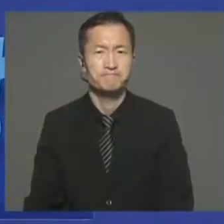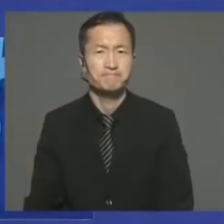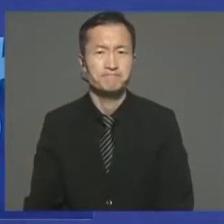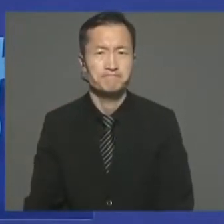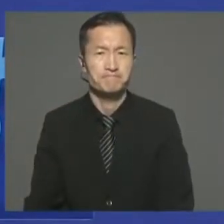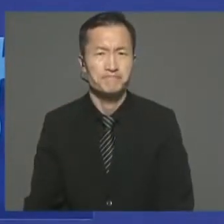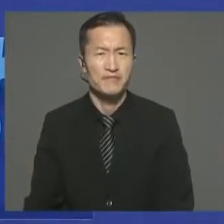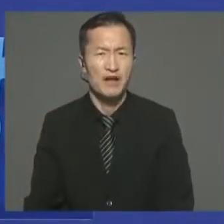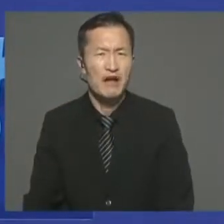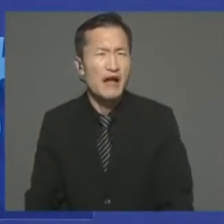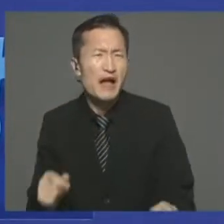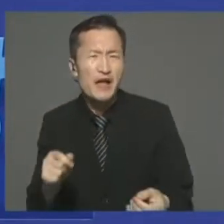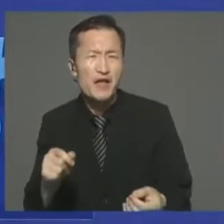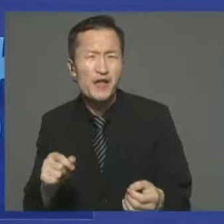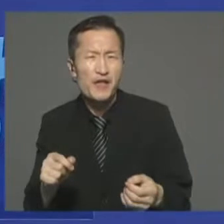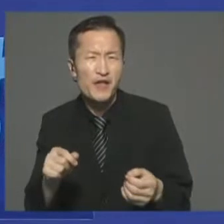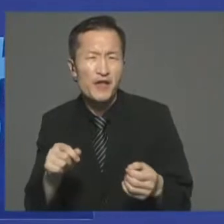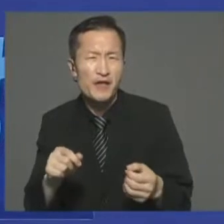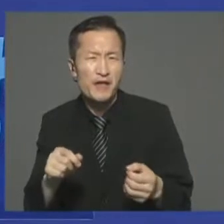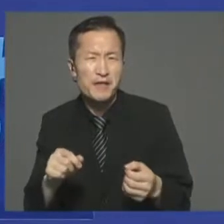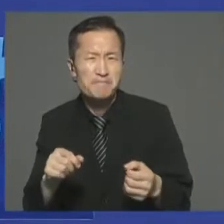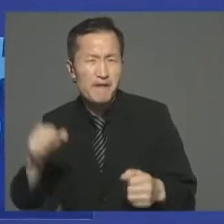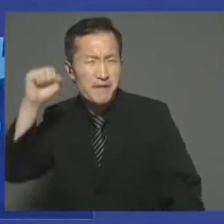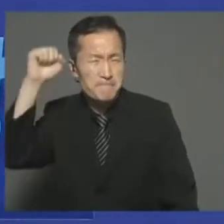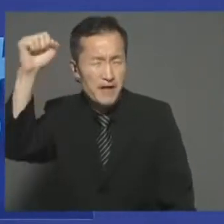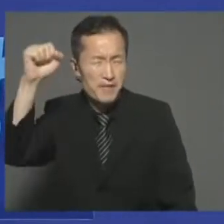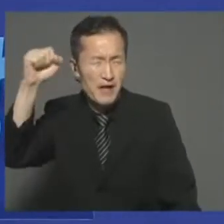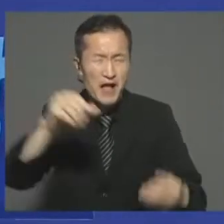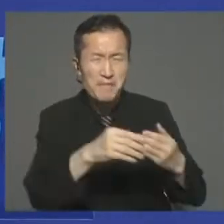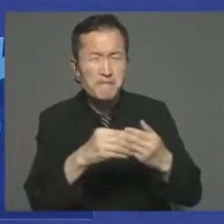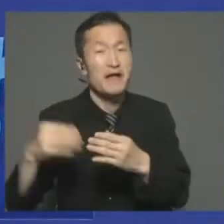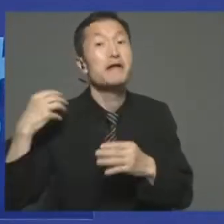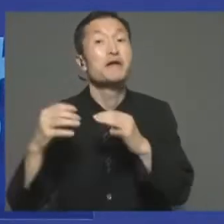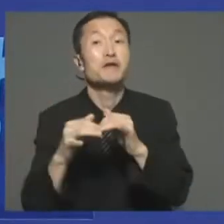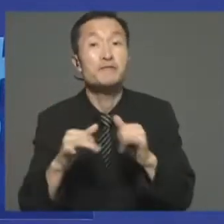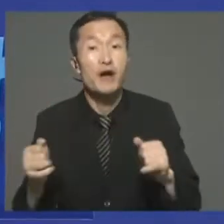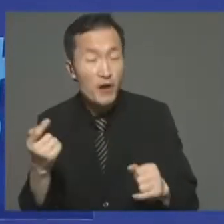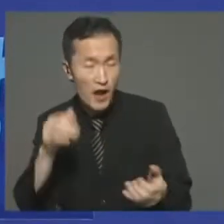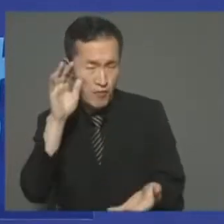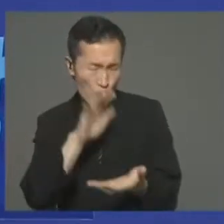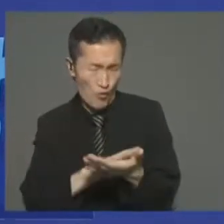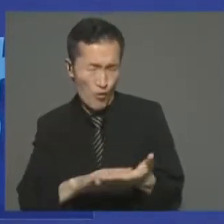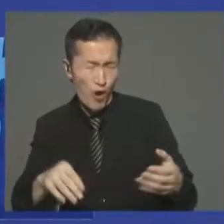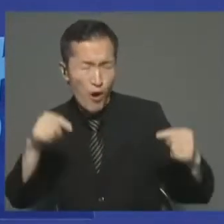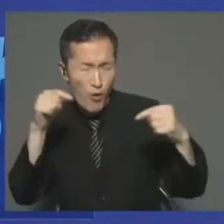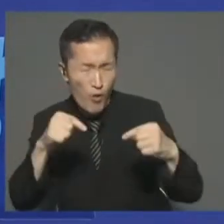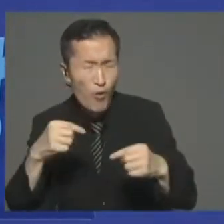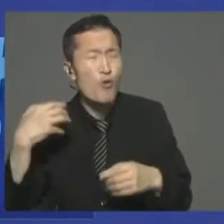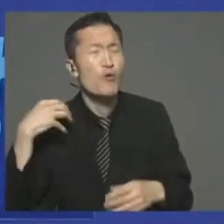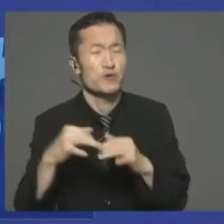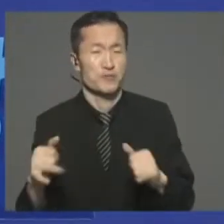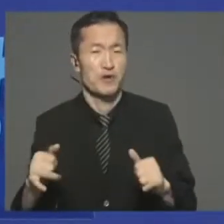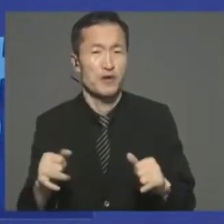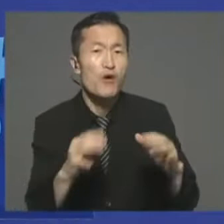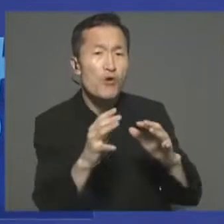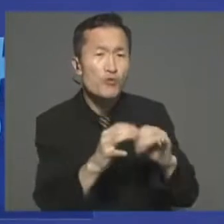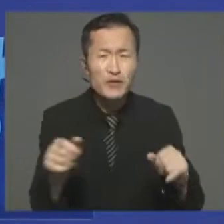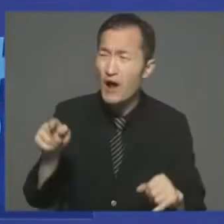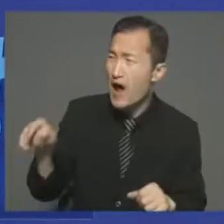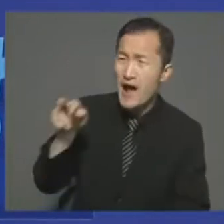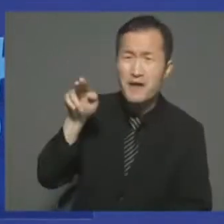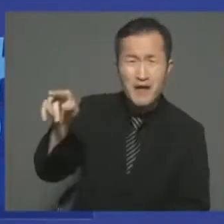무장투쟁의 총사령관이었습니다만 평화협상의 길을 열었습니다. 그의 지지자들이 그를 비판하고 살해협박까지